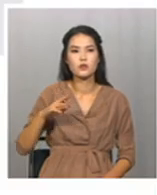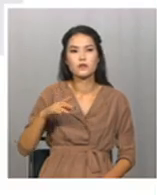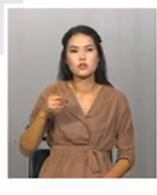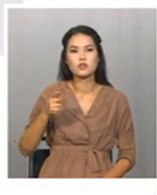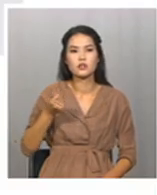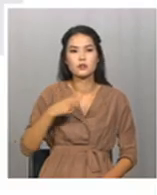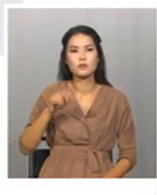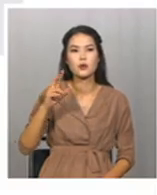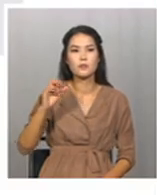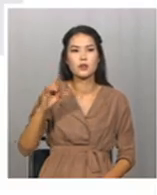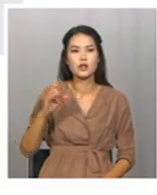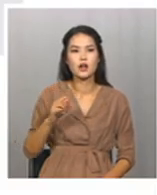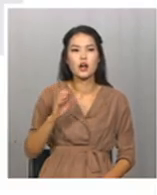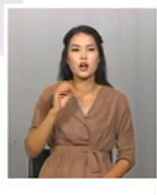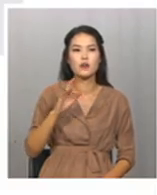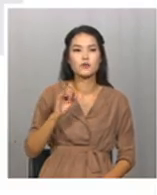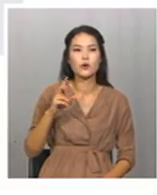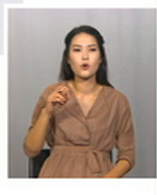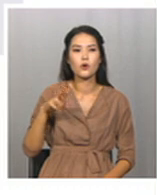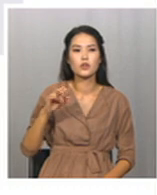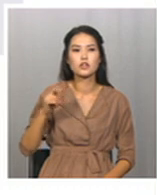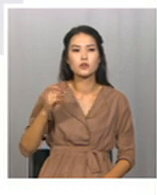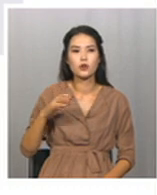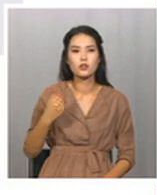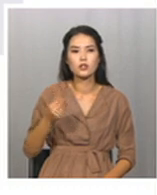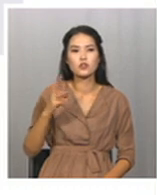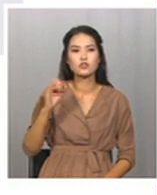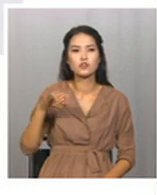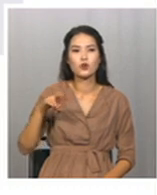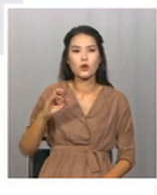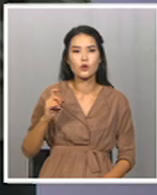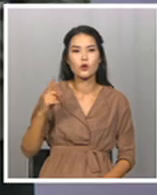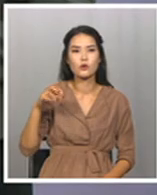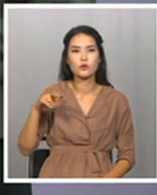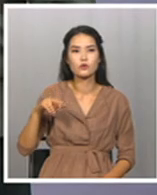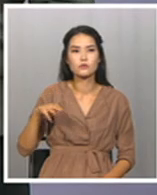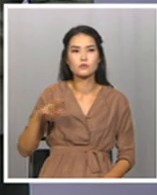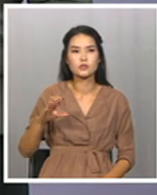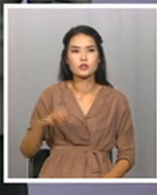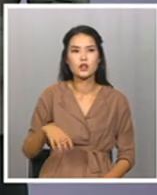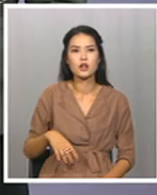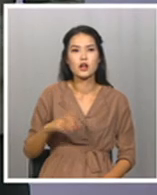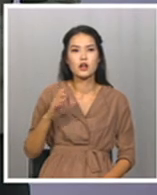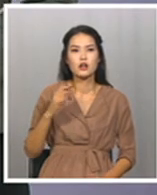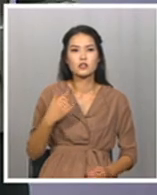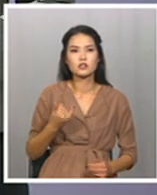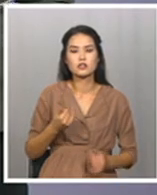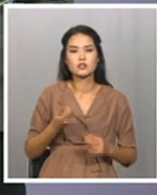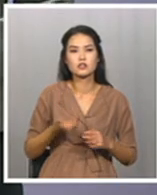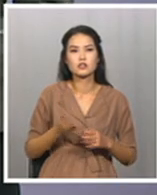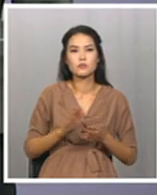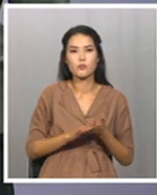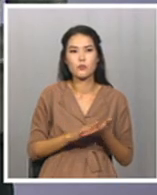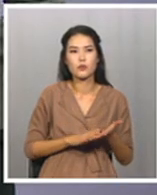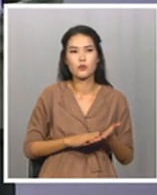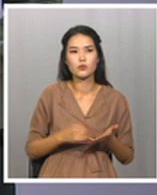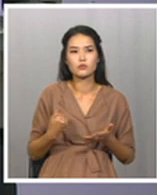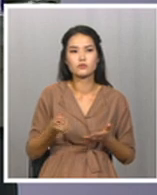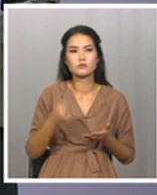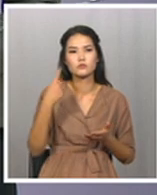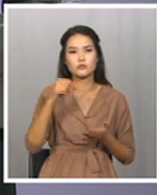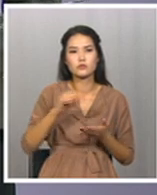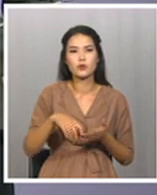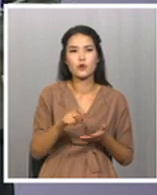И Артур Конан Дойль, его знаменитый герой Шерлок Холмс. Давайте поговорим о главном герое